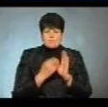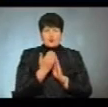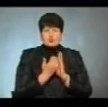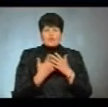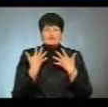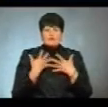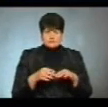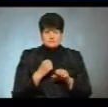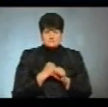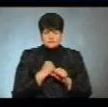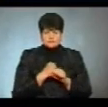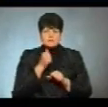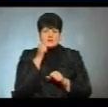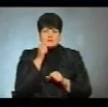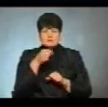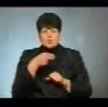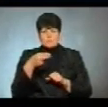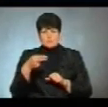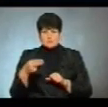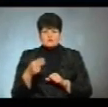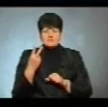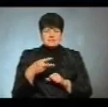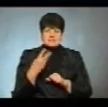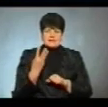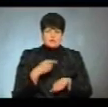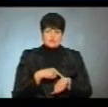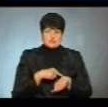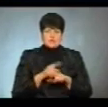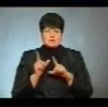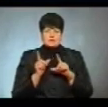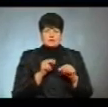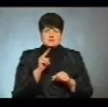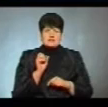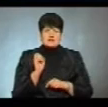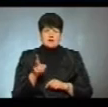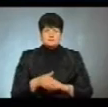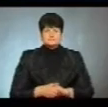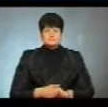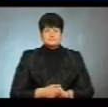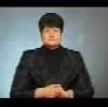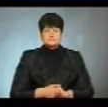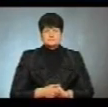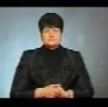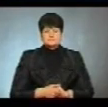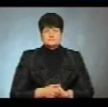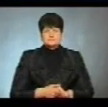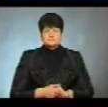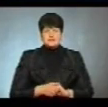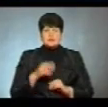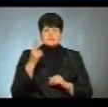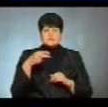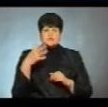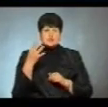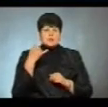уже сформувала. Завтра його підпишуть і о 23-й годині повезуть до ЦВК. 24 повідомлення про